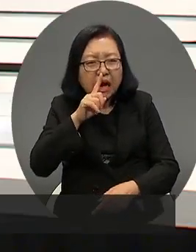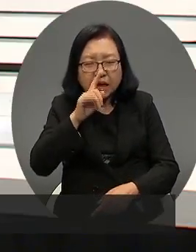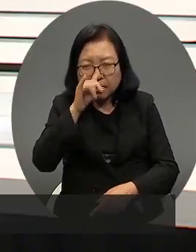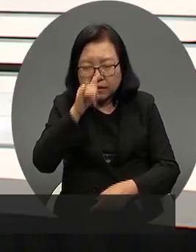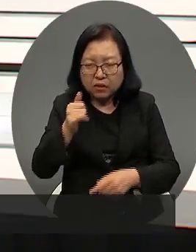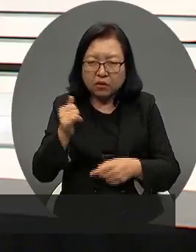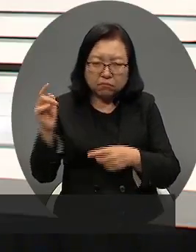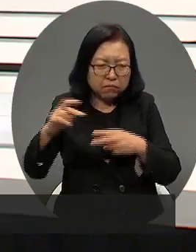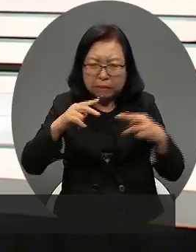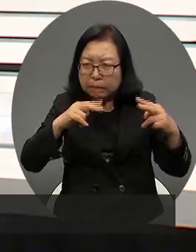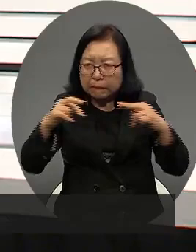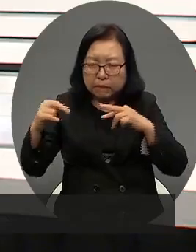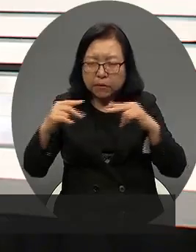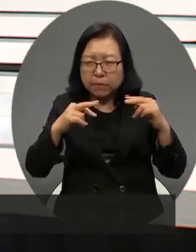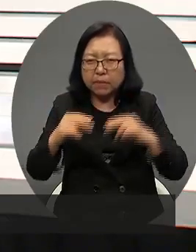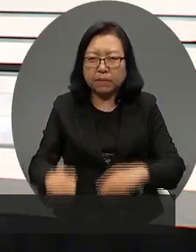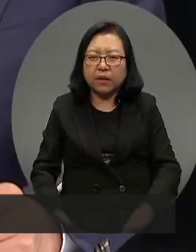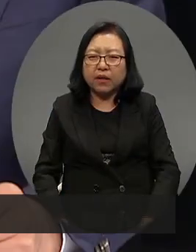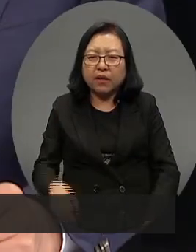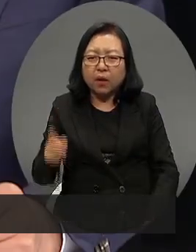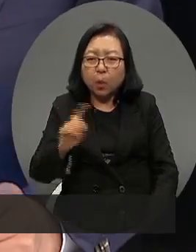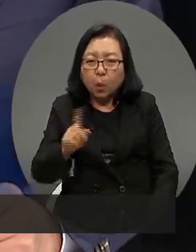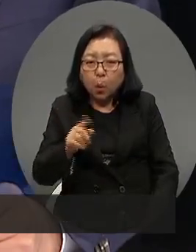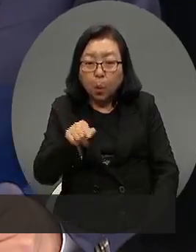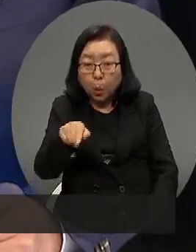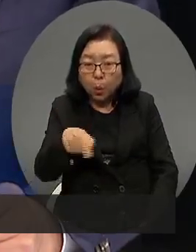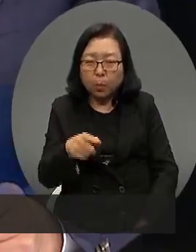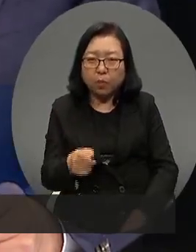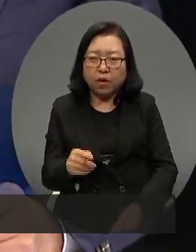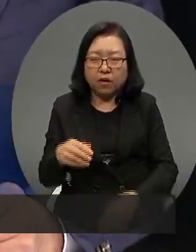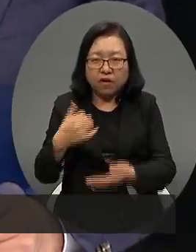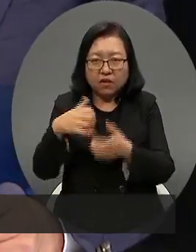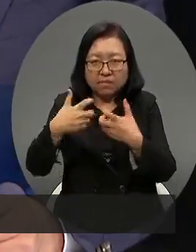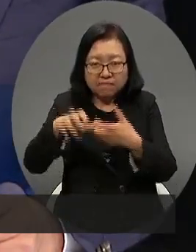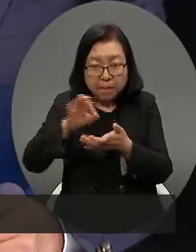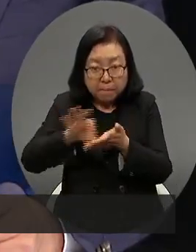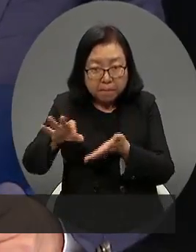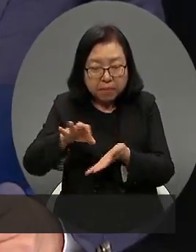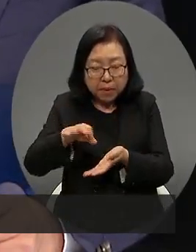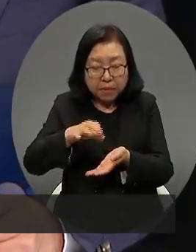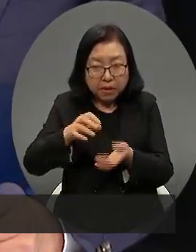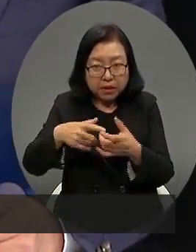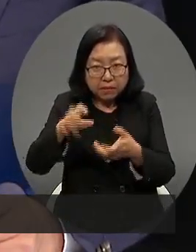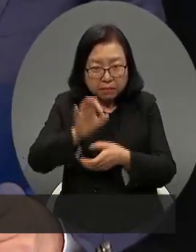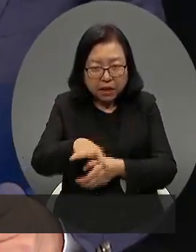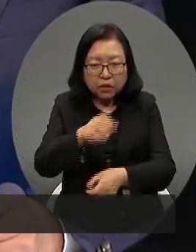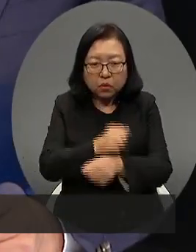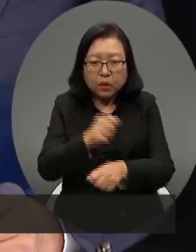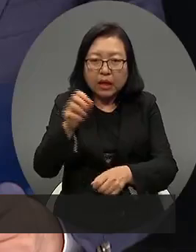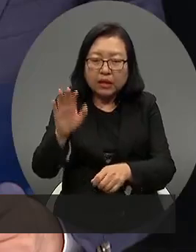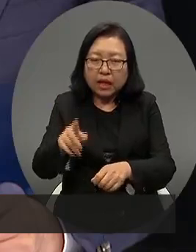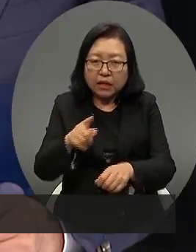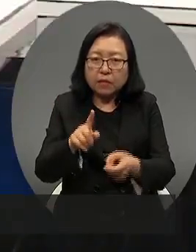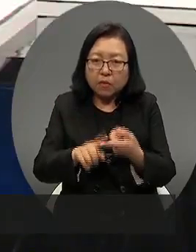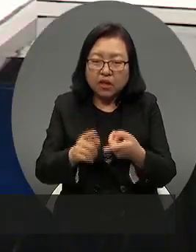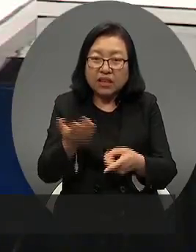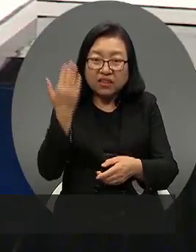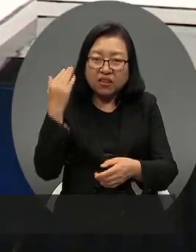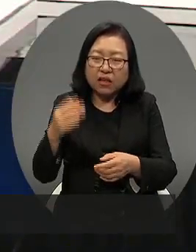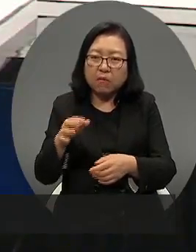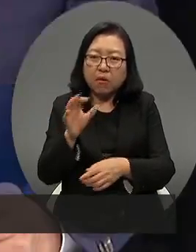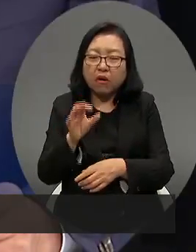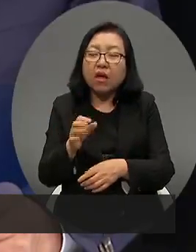설전도 오갔습니다 기계를 입을 해서 이런 기계를 지금 운영을 하셨던 경험이